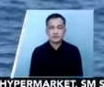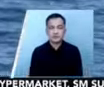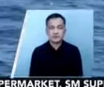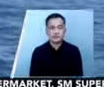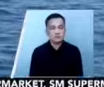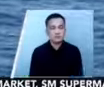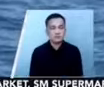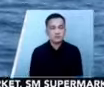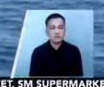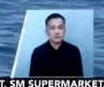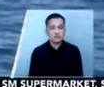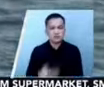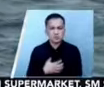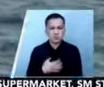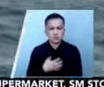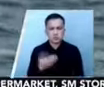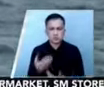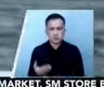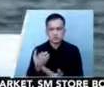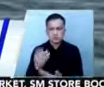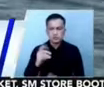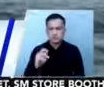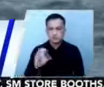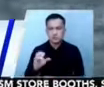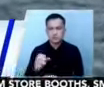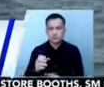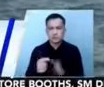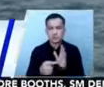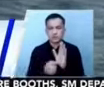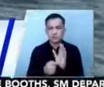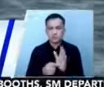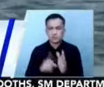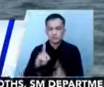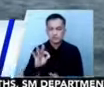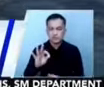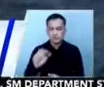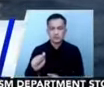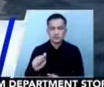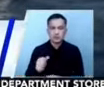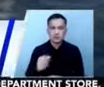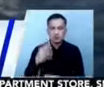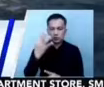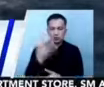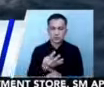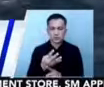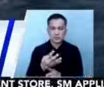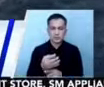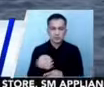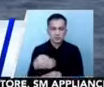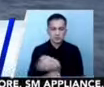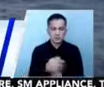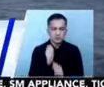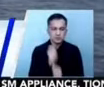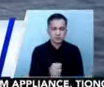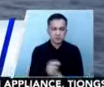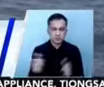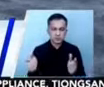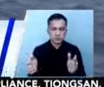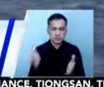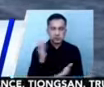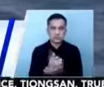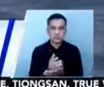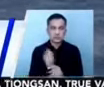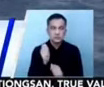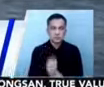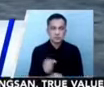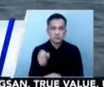Umalma at naghain ng diplomatic protest ang DFA dahil sa 4 na buwang fishing moratorium o tigil sa pangingisda na ipinapatupad ng